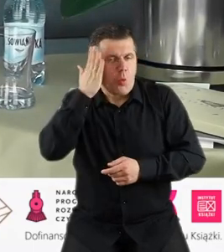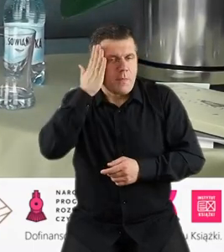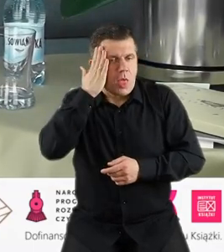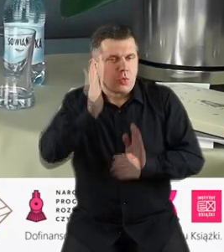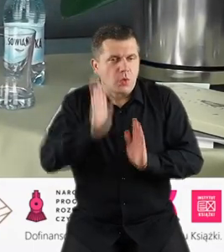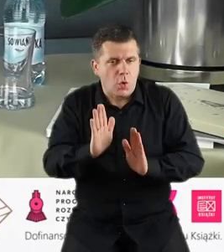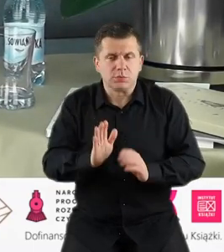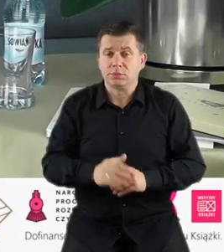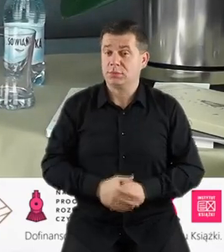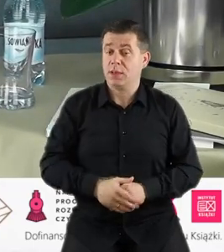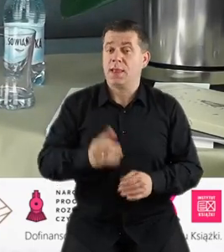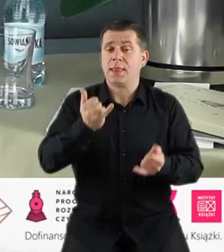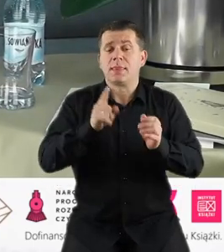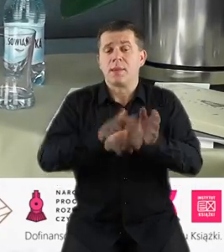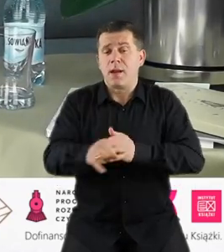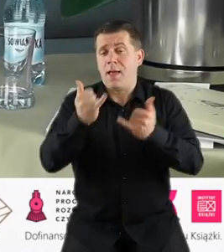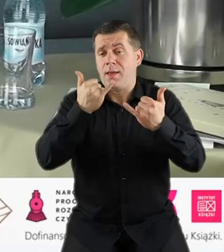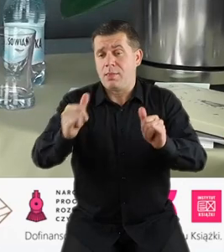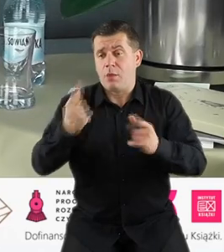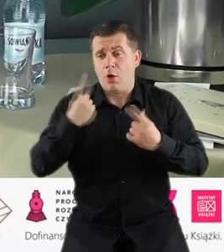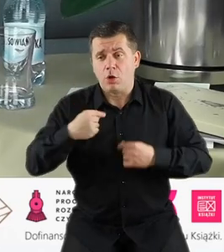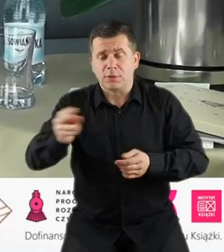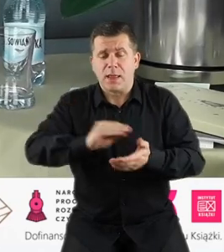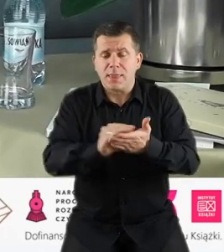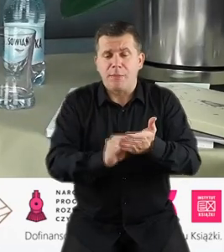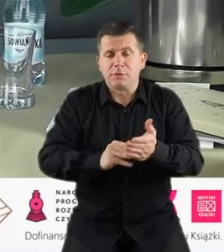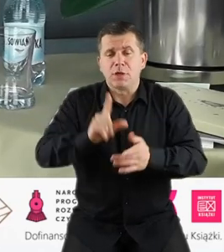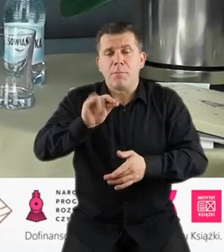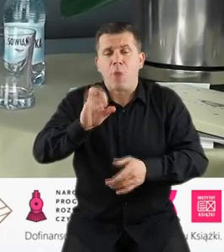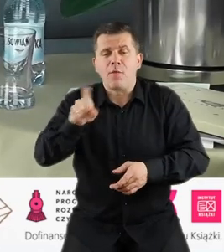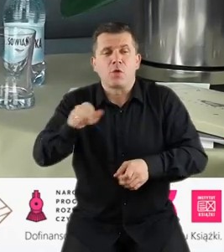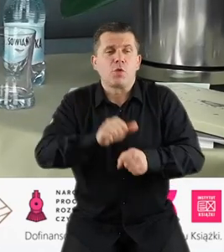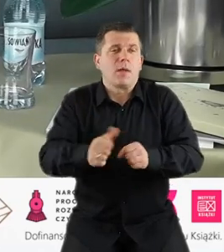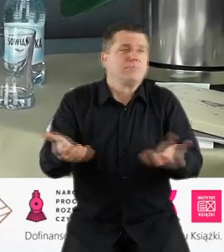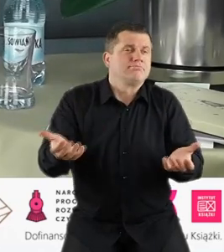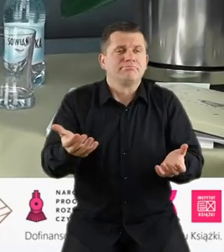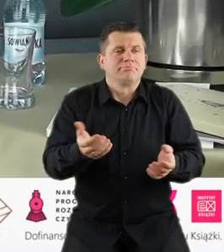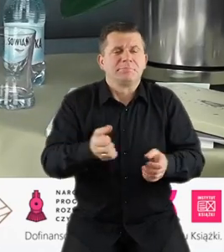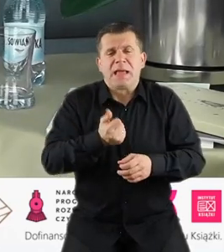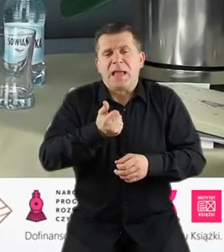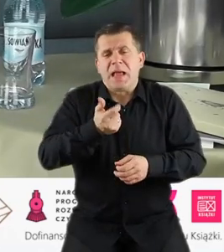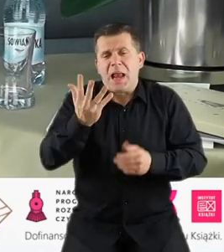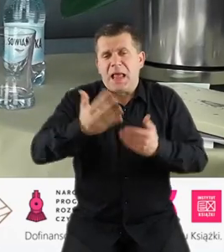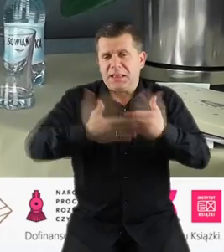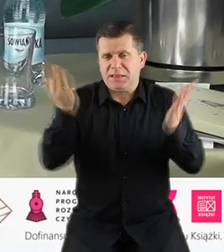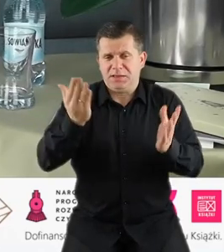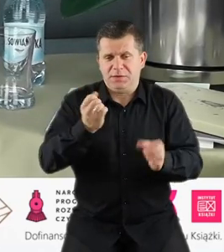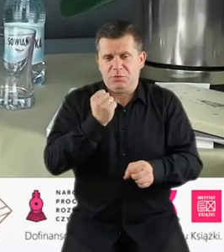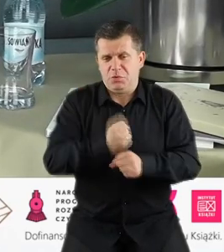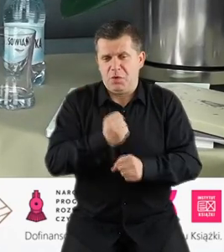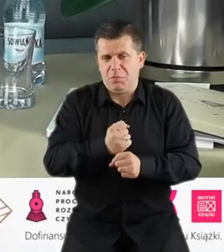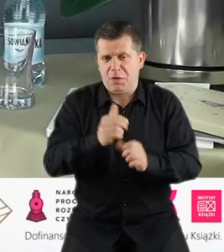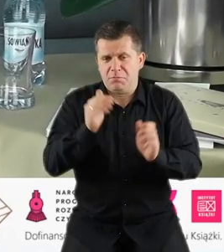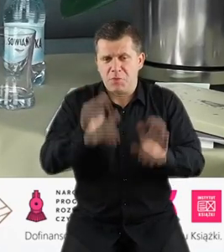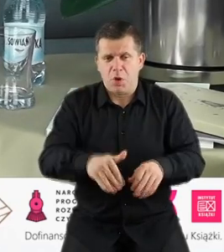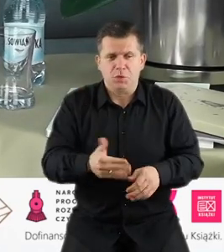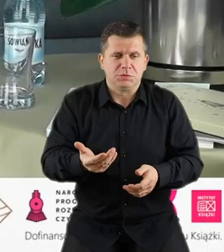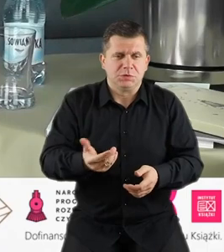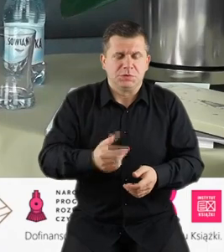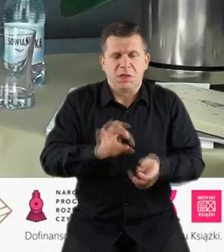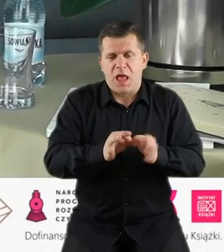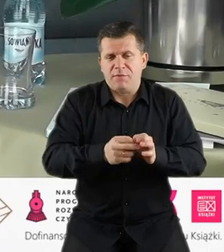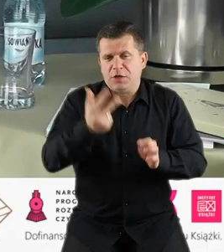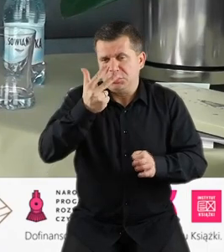umiejętności. Dla kogoś napisanie powieści to jest kilka dni roboty. Można wydawać 3